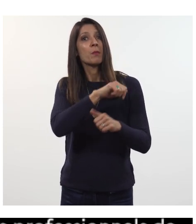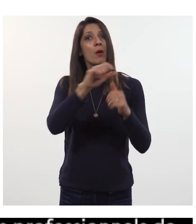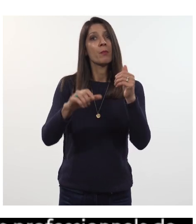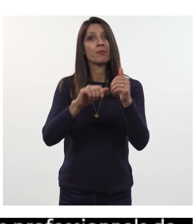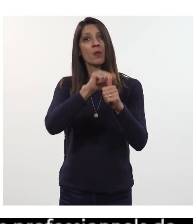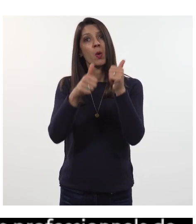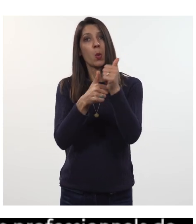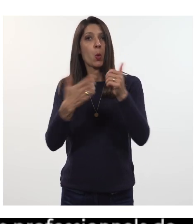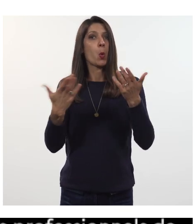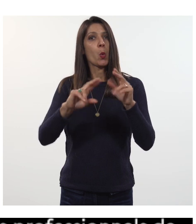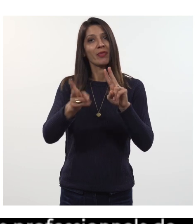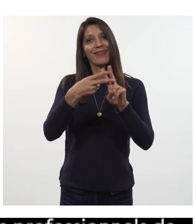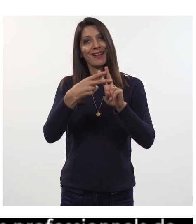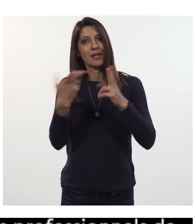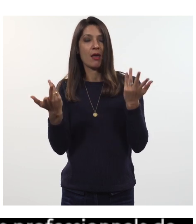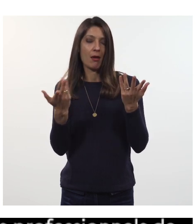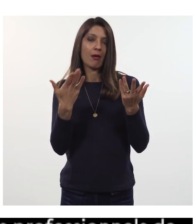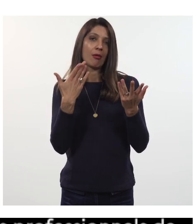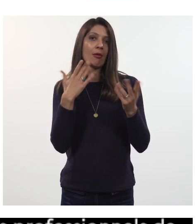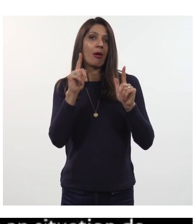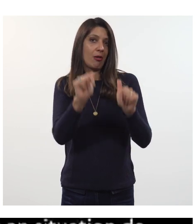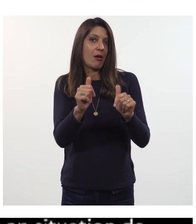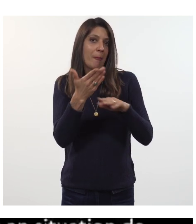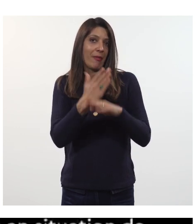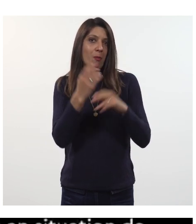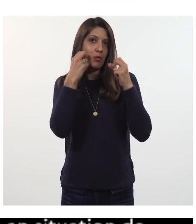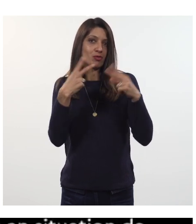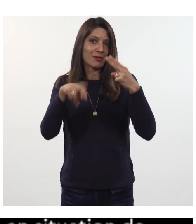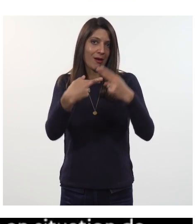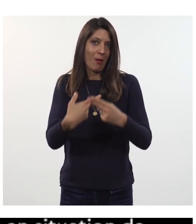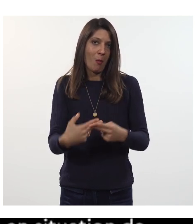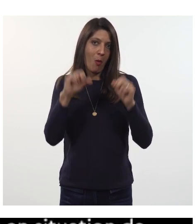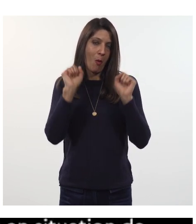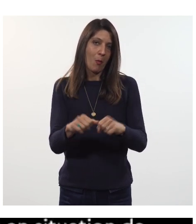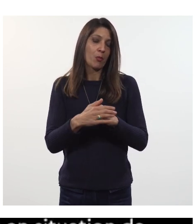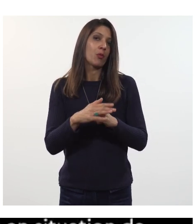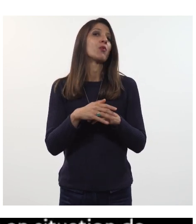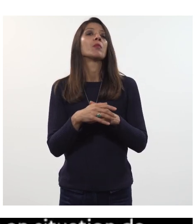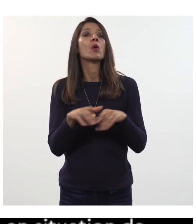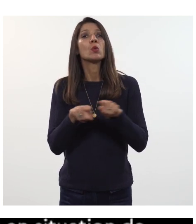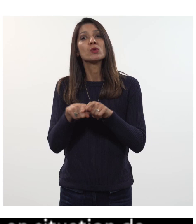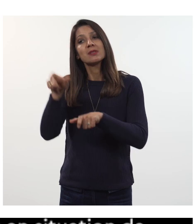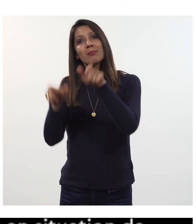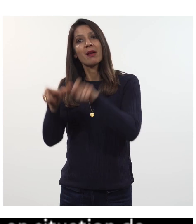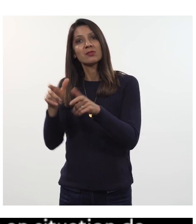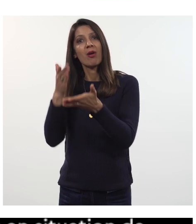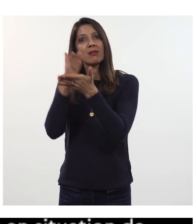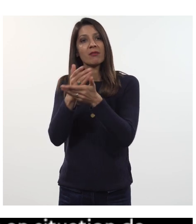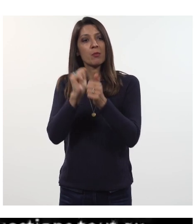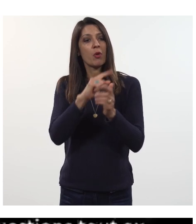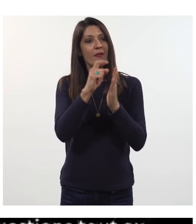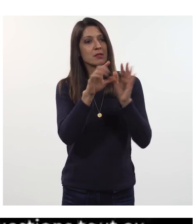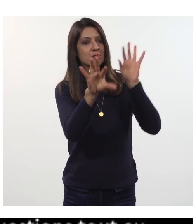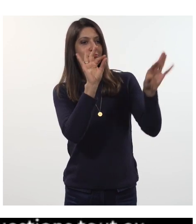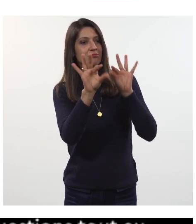gèrent cette modération écrite, qui vous répondront et qui nous feront remonter à nous, les intervenants, les questions principales que vous